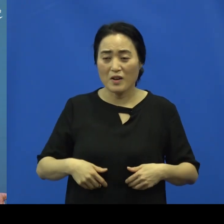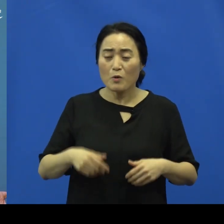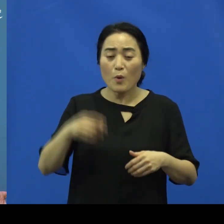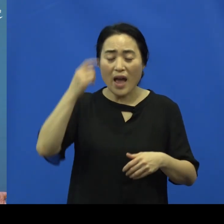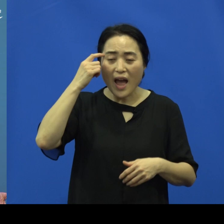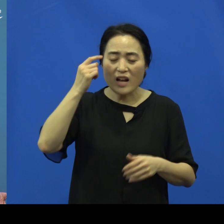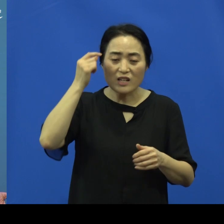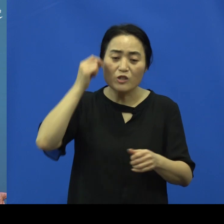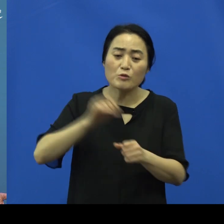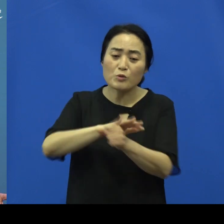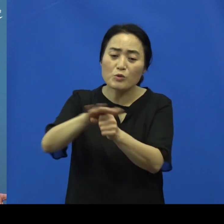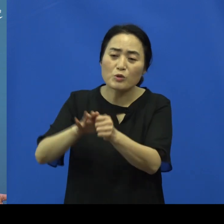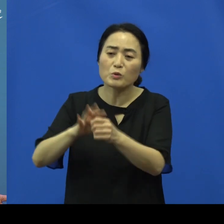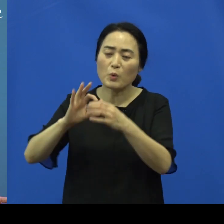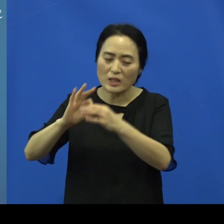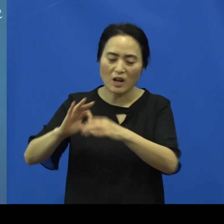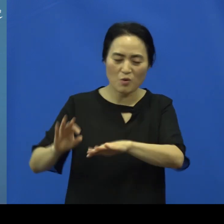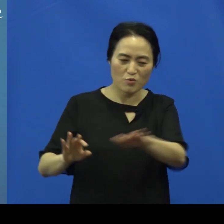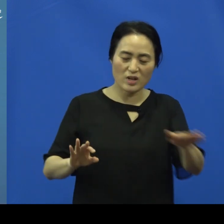구원해냈기 때문에.